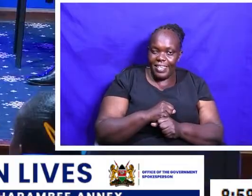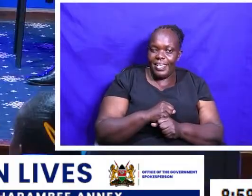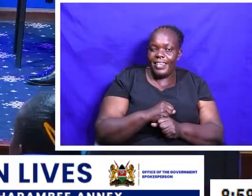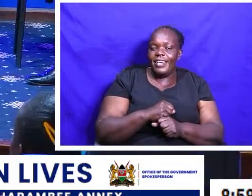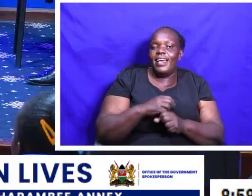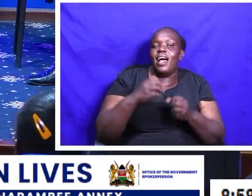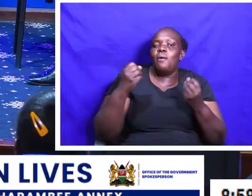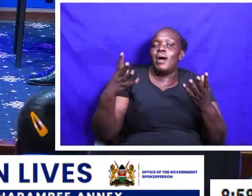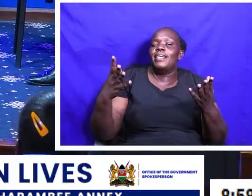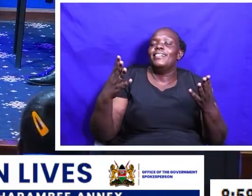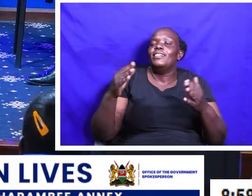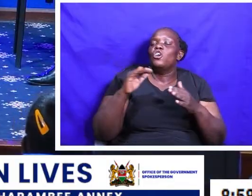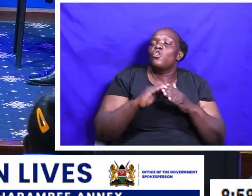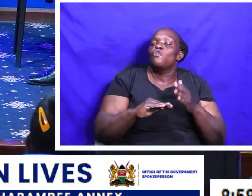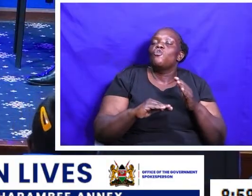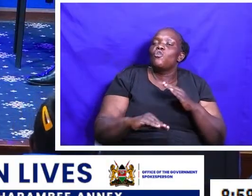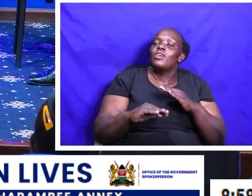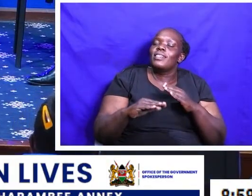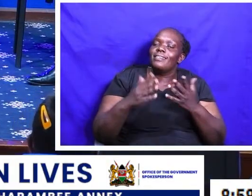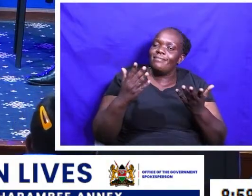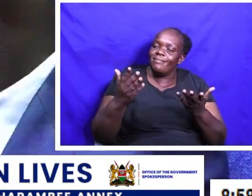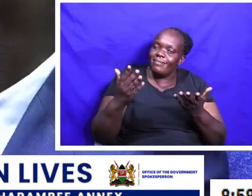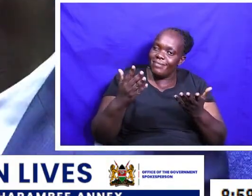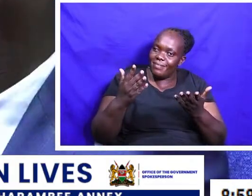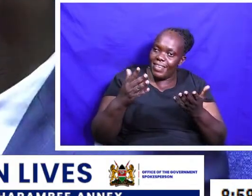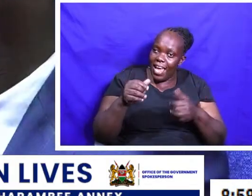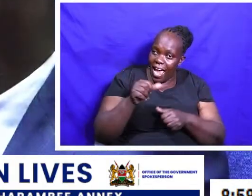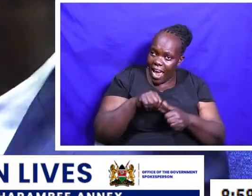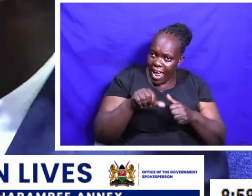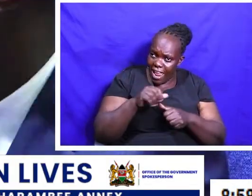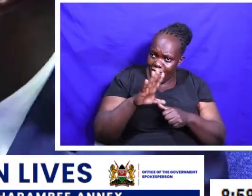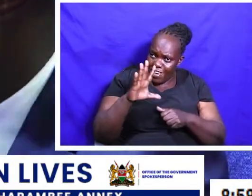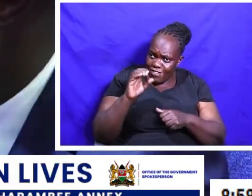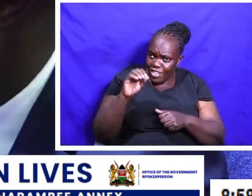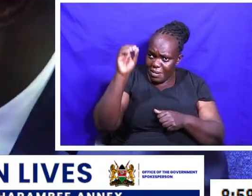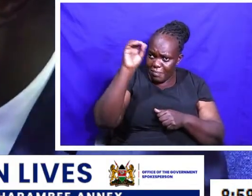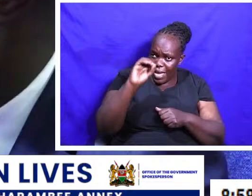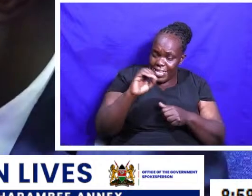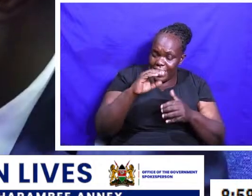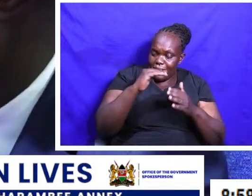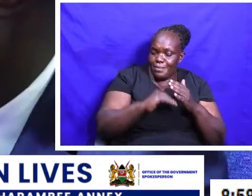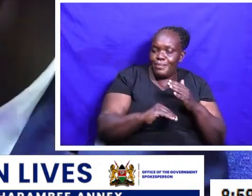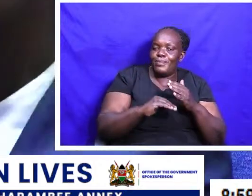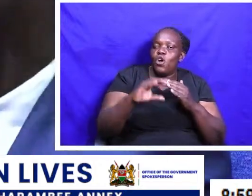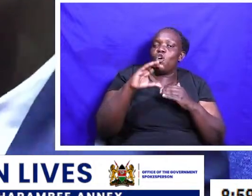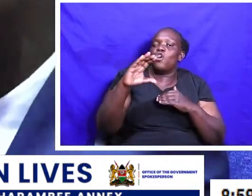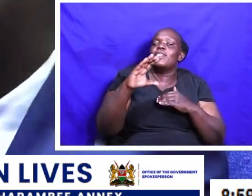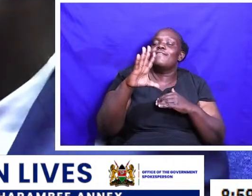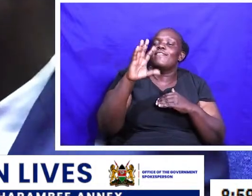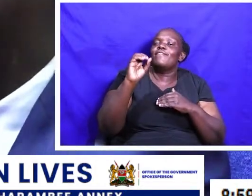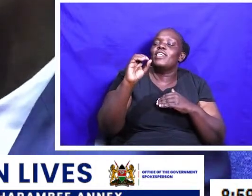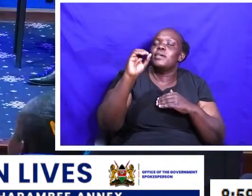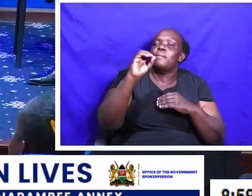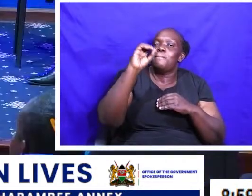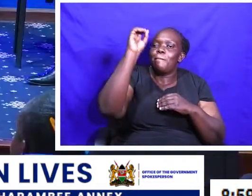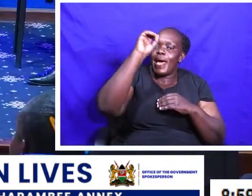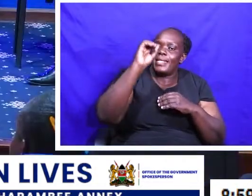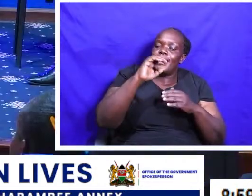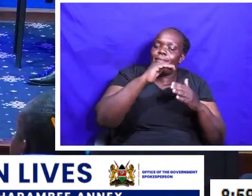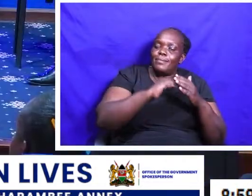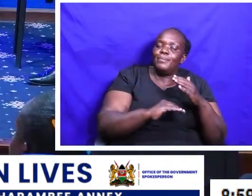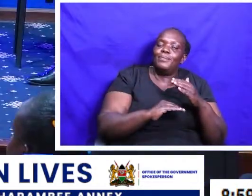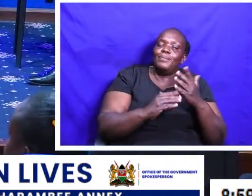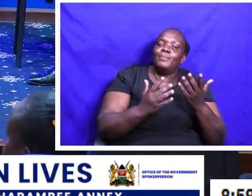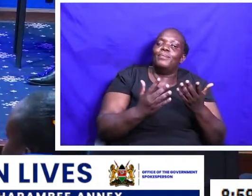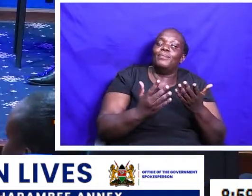ina reduce cost by how much kwa mfano kwa siku? Around 50%. Yeah, the cost is around